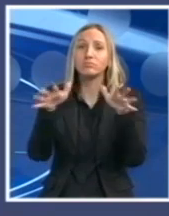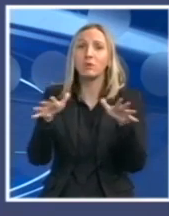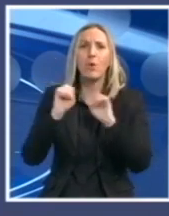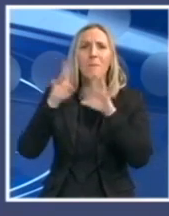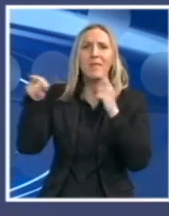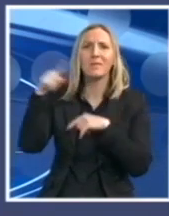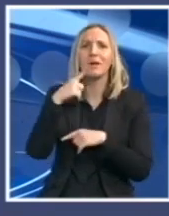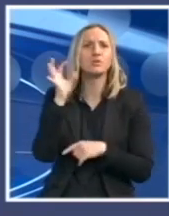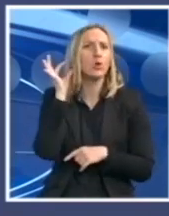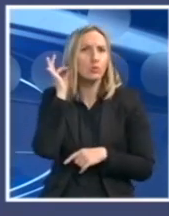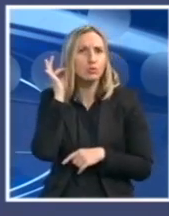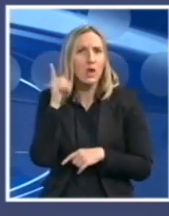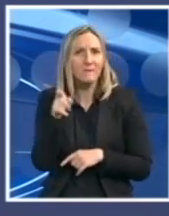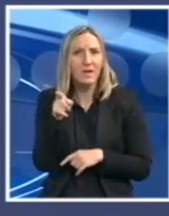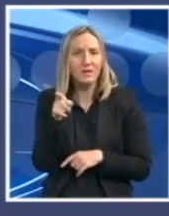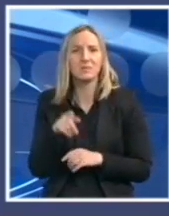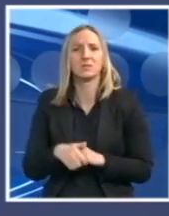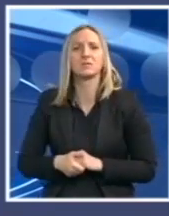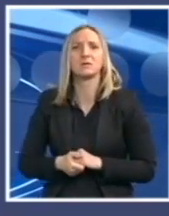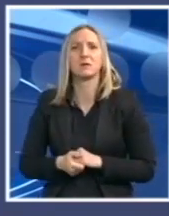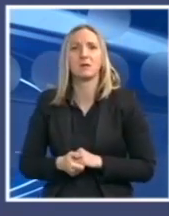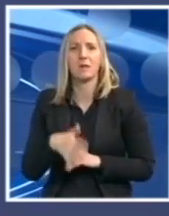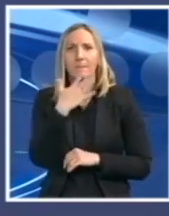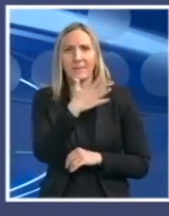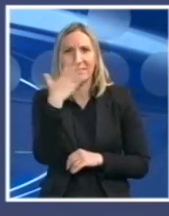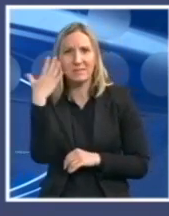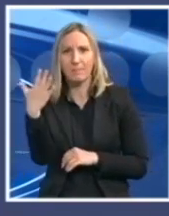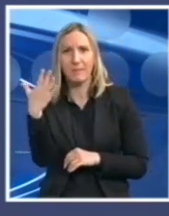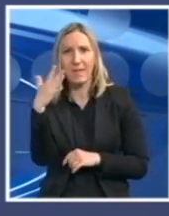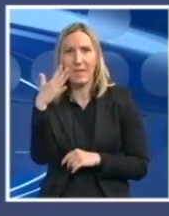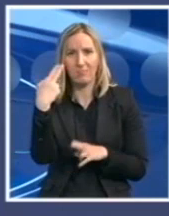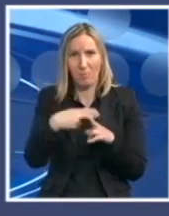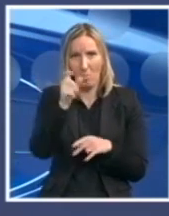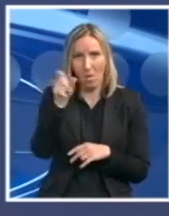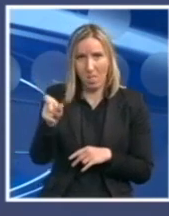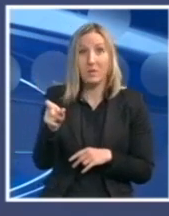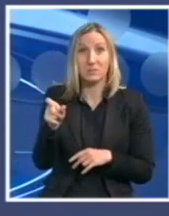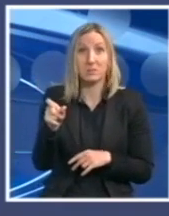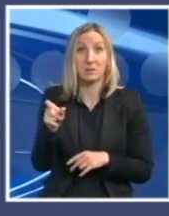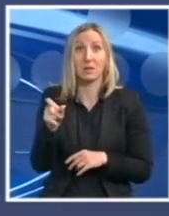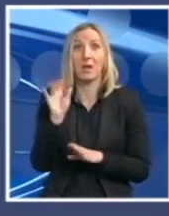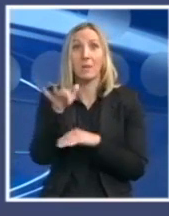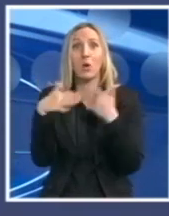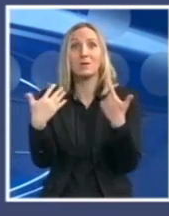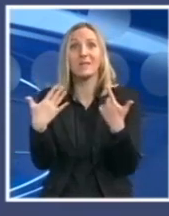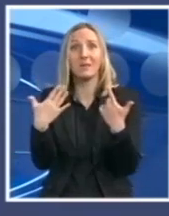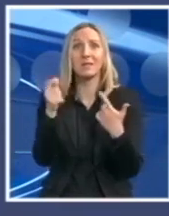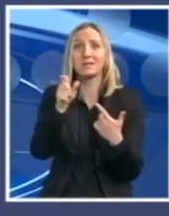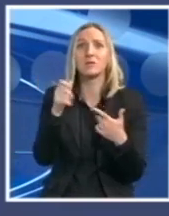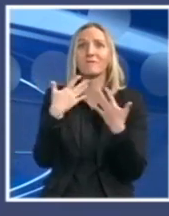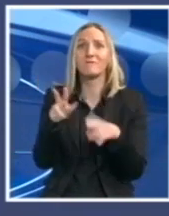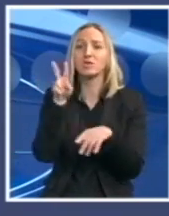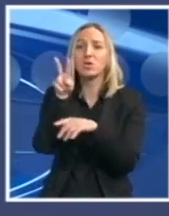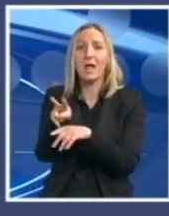da Kruševac postaje novo žarište sa 55 registrovanih slučajeva, više od 70 osobe pod nadzorom, a